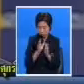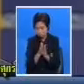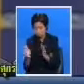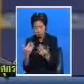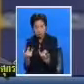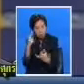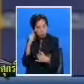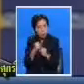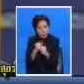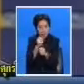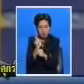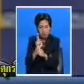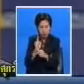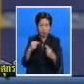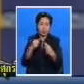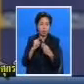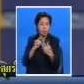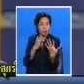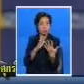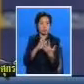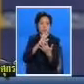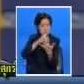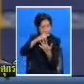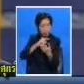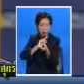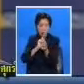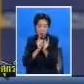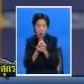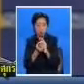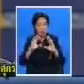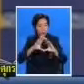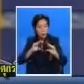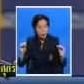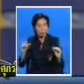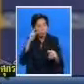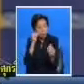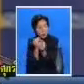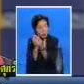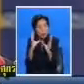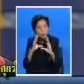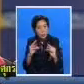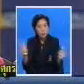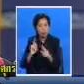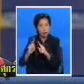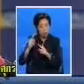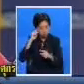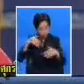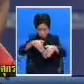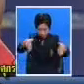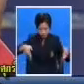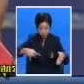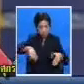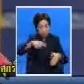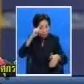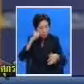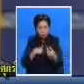พยายามทำให้บ้านเมืองกลับเข้าสู่ภาวะปกติให้มากที่สุดพยายามไม่เกิดการกระทบกระทั่งน้อยที่สุดพยายามขีดวงนะครับไม่ให้ความ